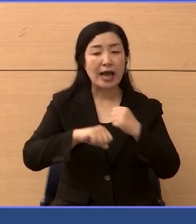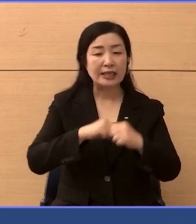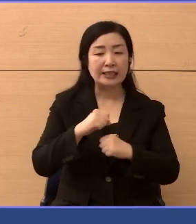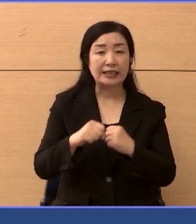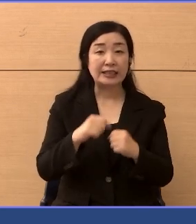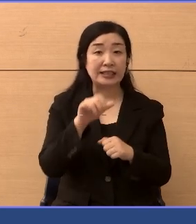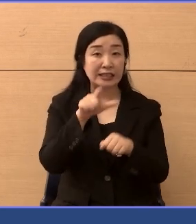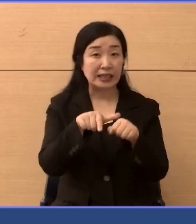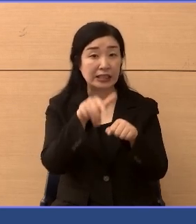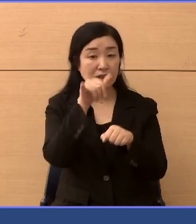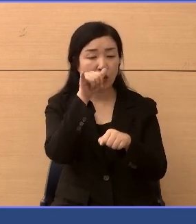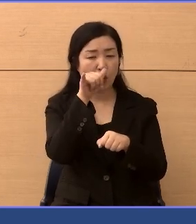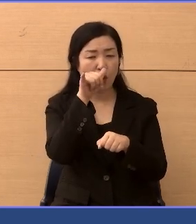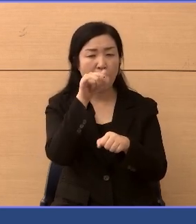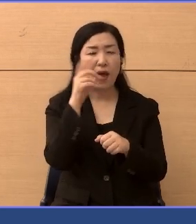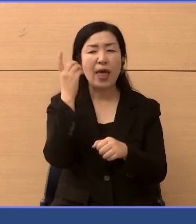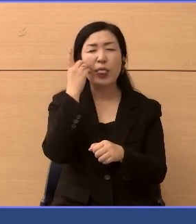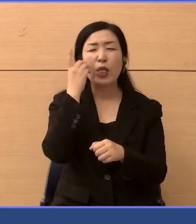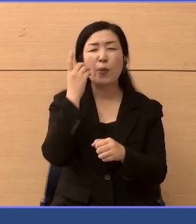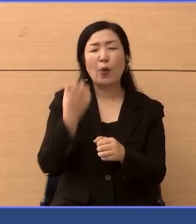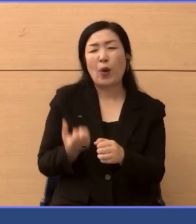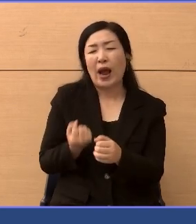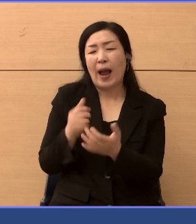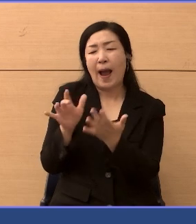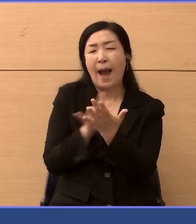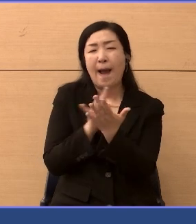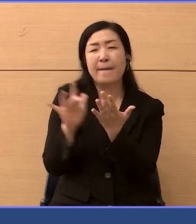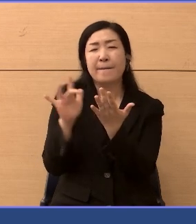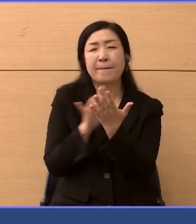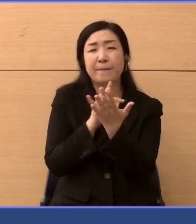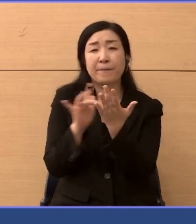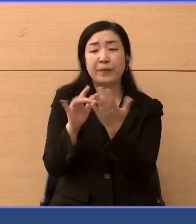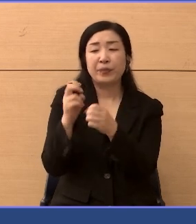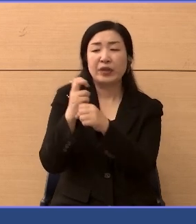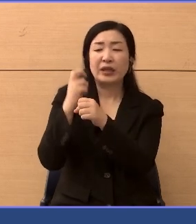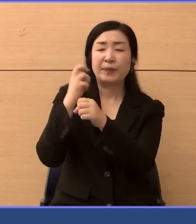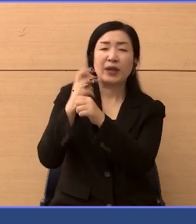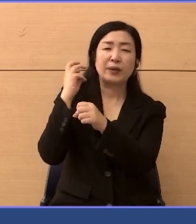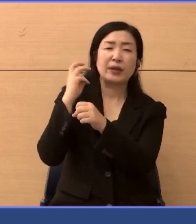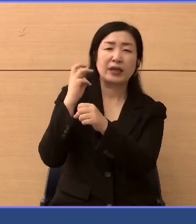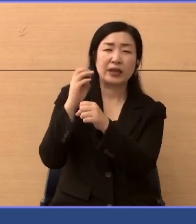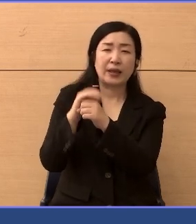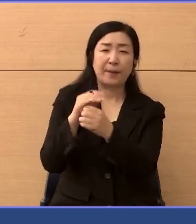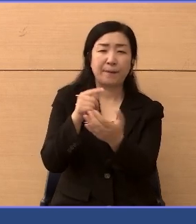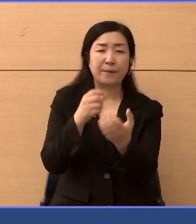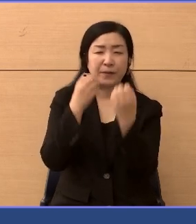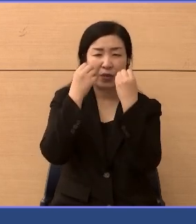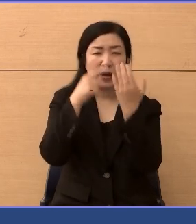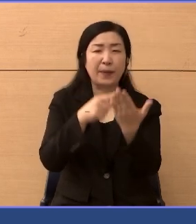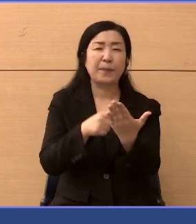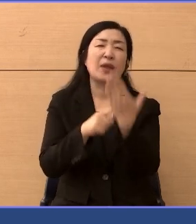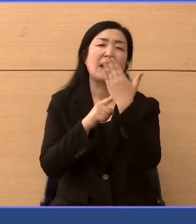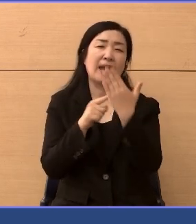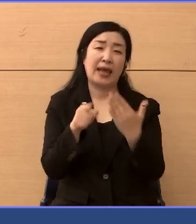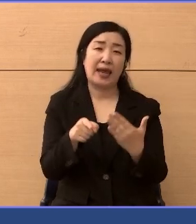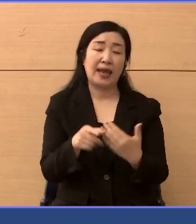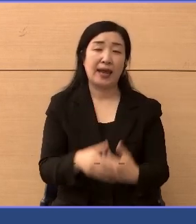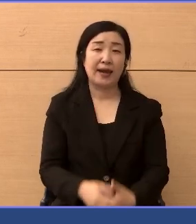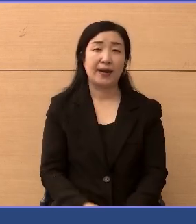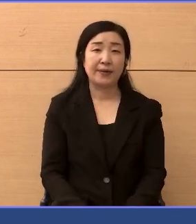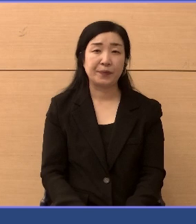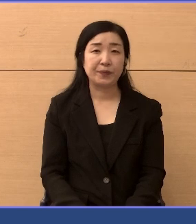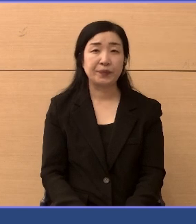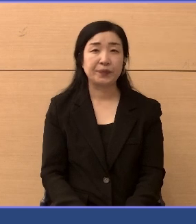within 모바일에 families 쓰는 to 경우가 restrict 있었습니다. 이게 these 2, activities, 30년 particularly when 동안 they stop the 새롭게 individuals 나타난 양상인데요. engaging